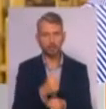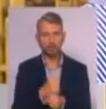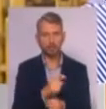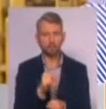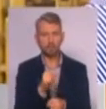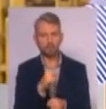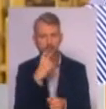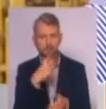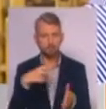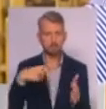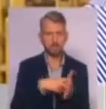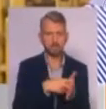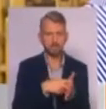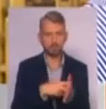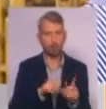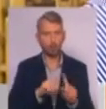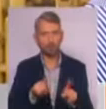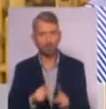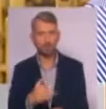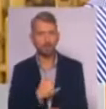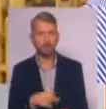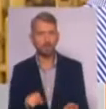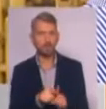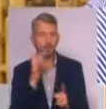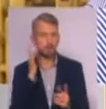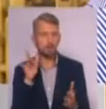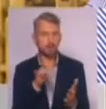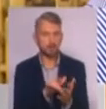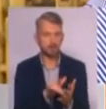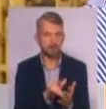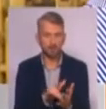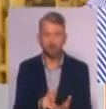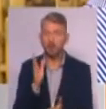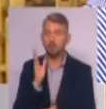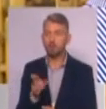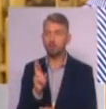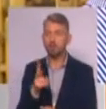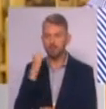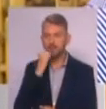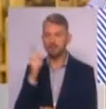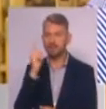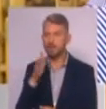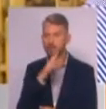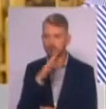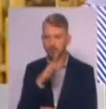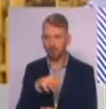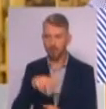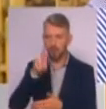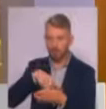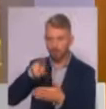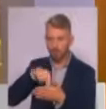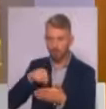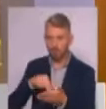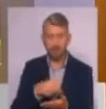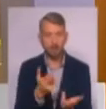мітками особливими, тому це в нас така от, ми так... Будемо вже як в старі часи фарбою будемо позначати ламп. Ось так і